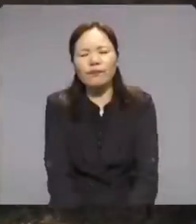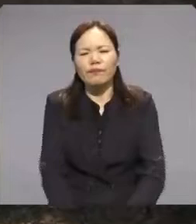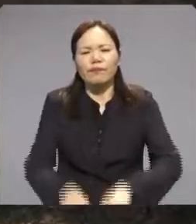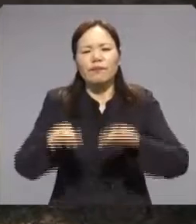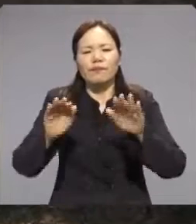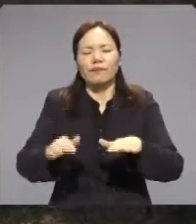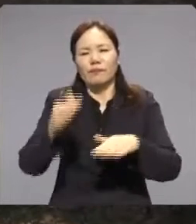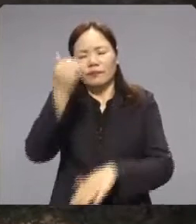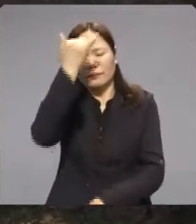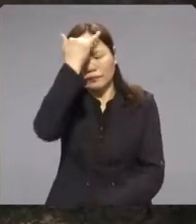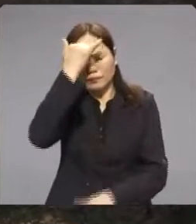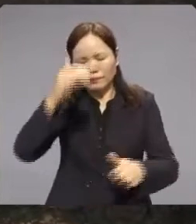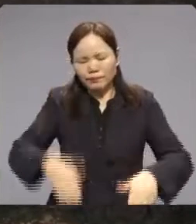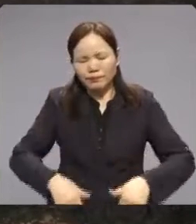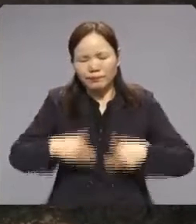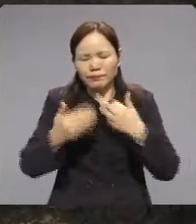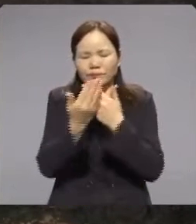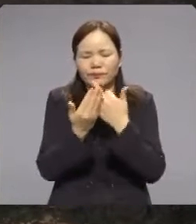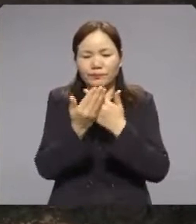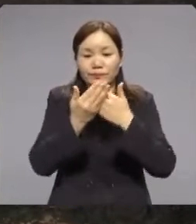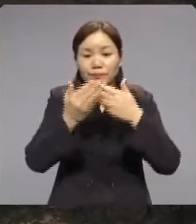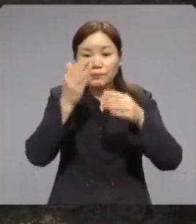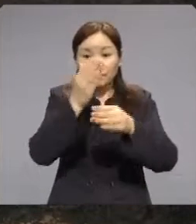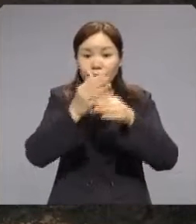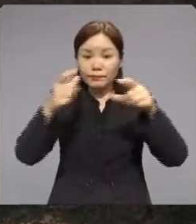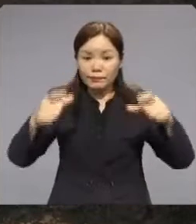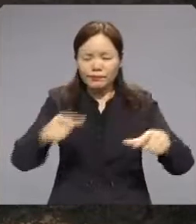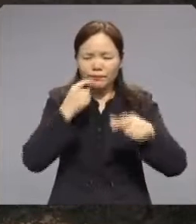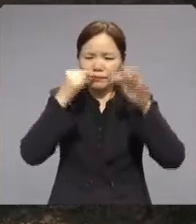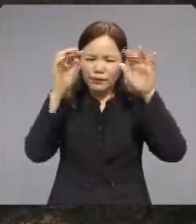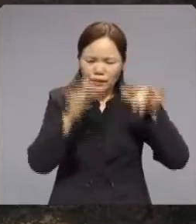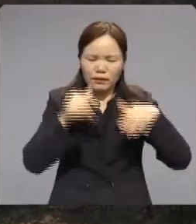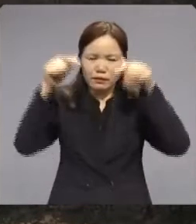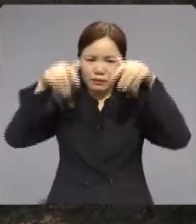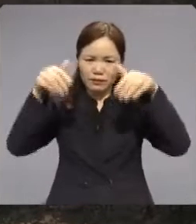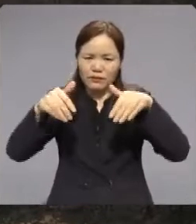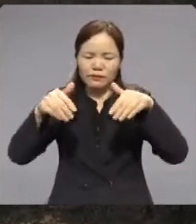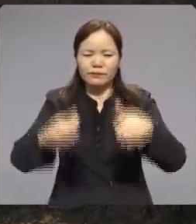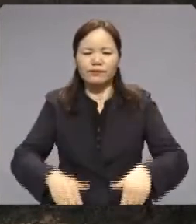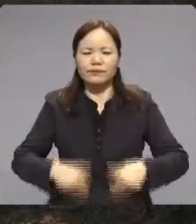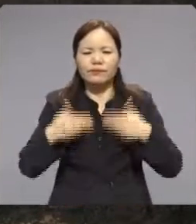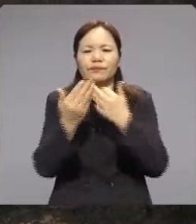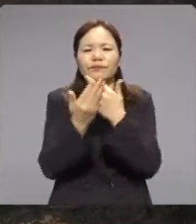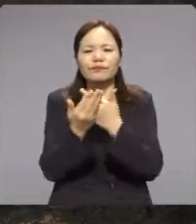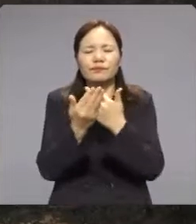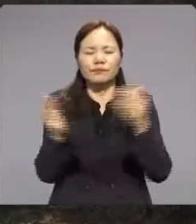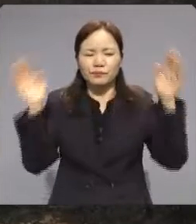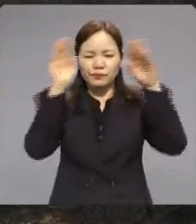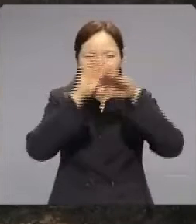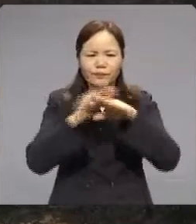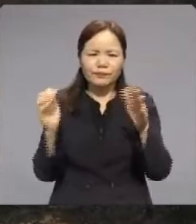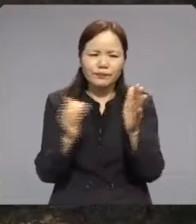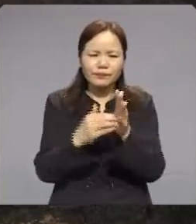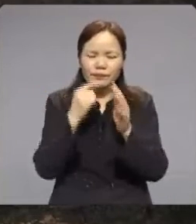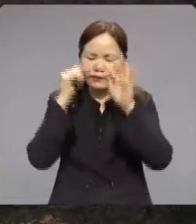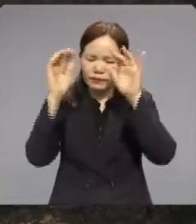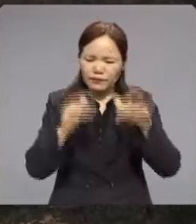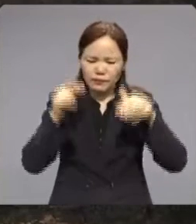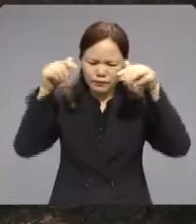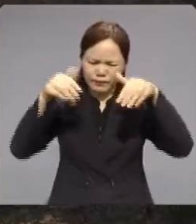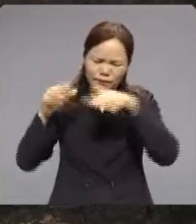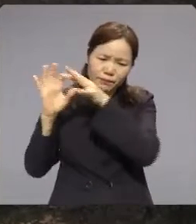오늘 충청과 남부 제주를 중심으로 눈비가 내렸는데요 남부와 제주도에서는 밤까지 이어질 것으로